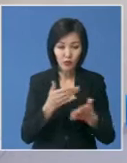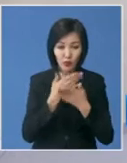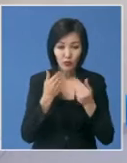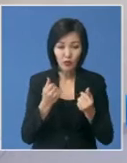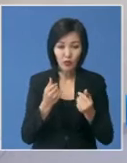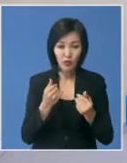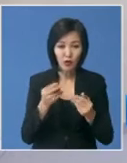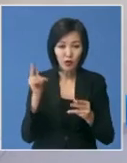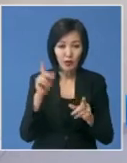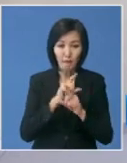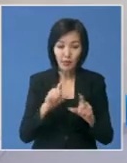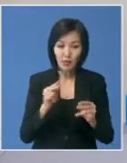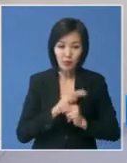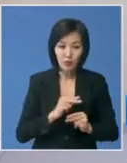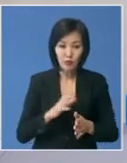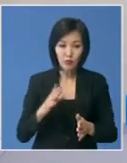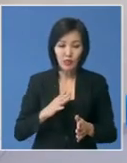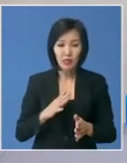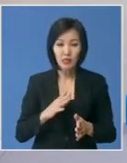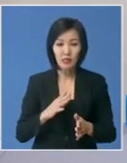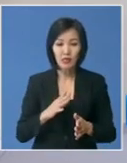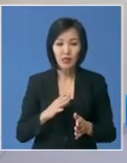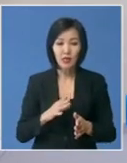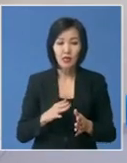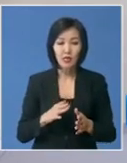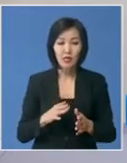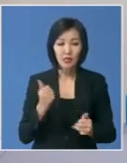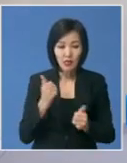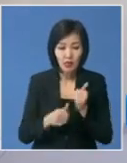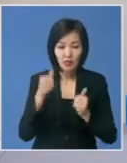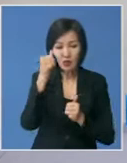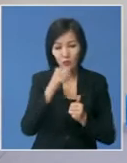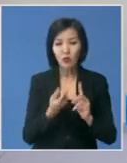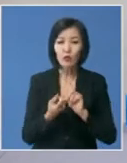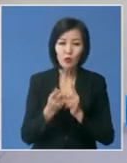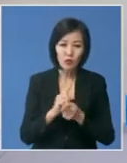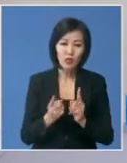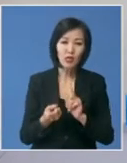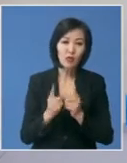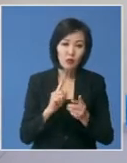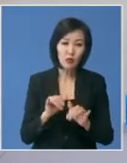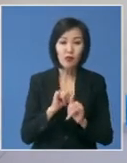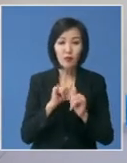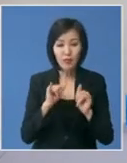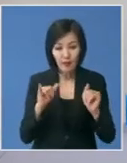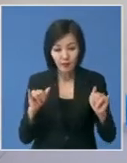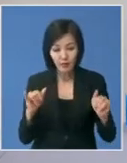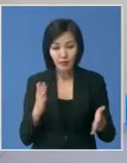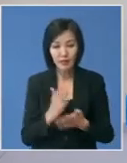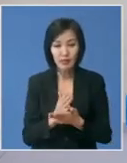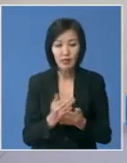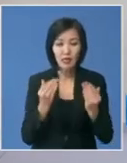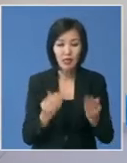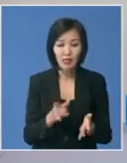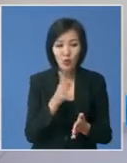корпус. Содан жыл сайын олар өзгере берді, өзгере берді. Қазір мына қазіргі заманымызға лайық